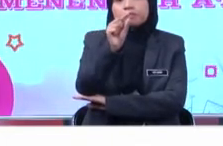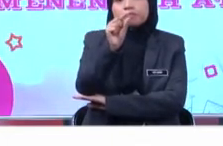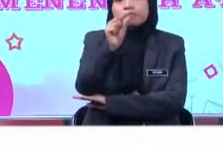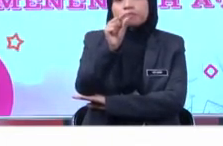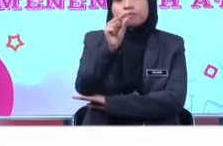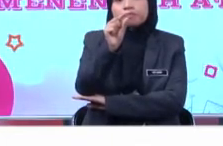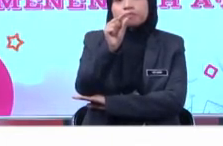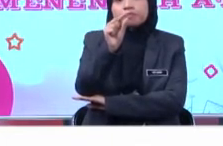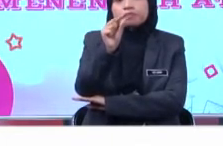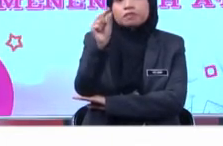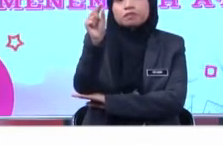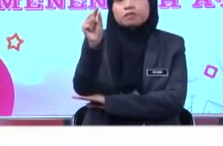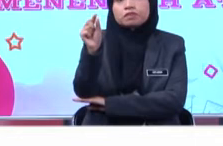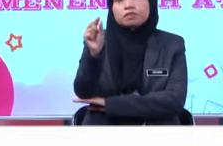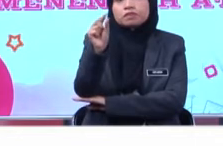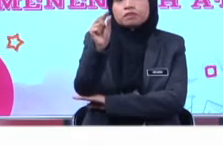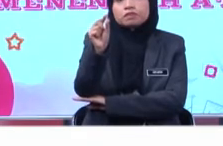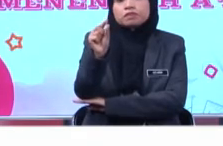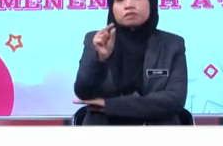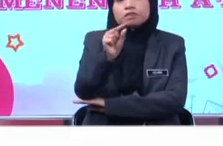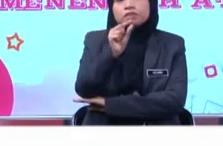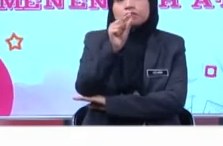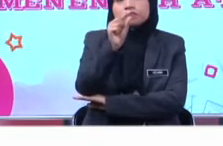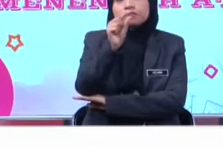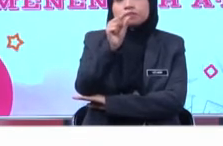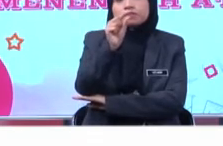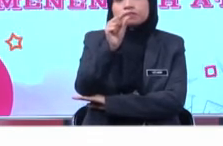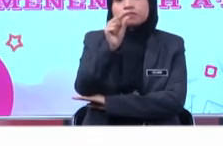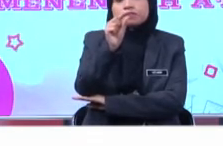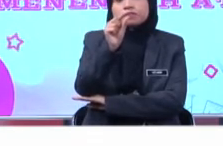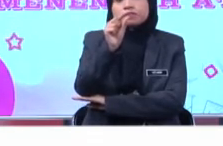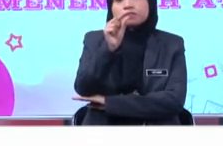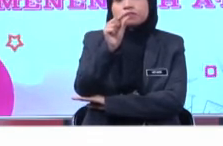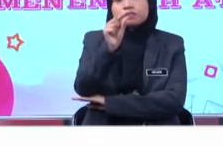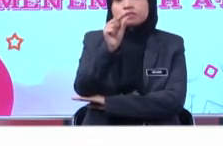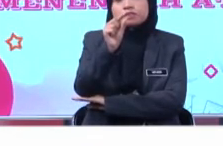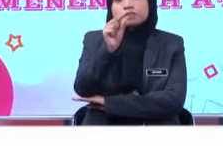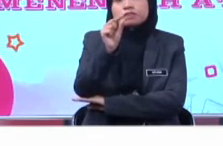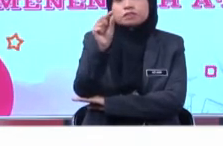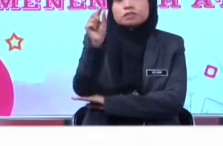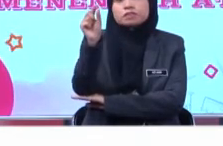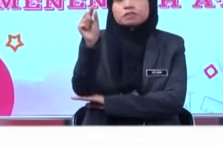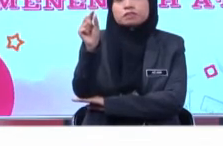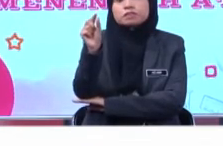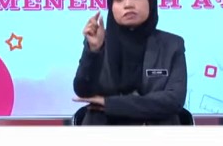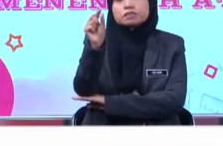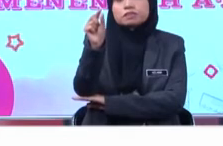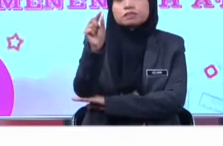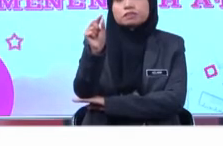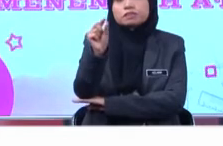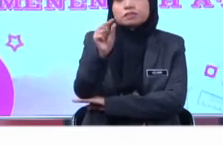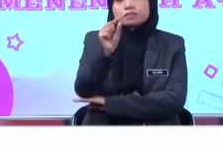masih of fuzzy Gom angin fusikum auto